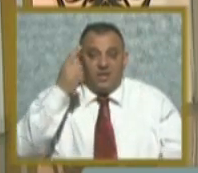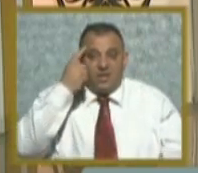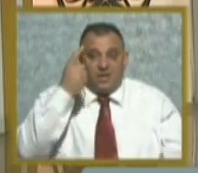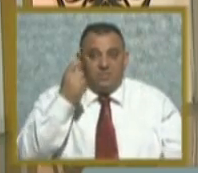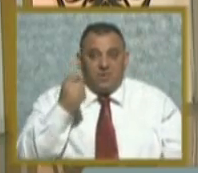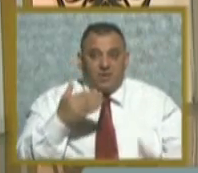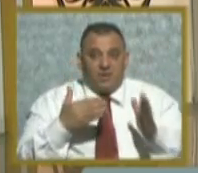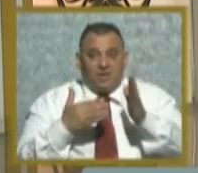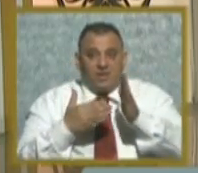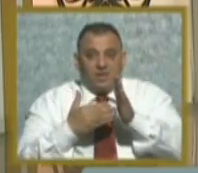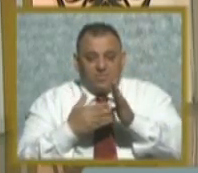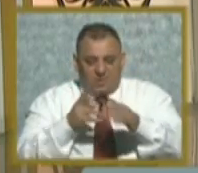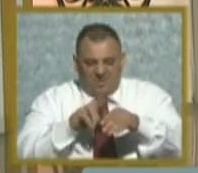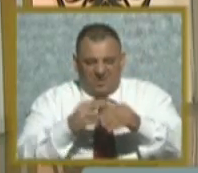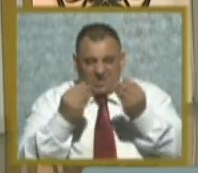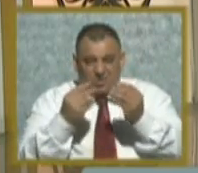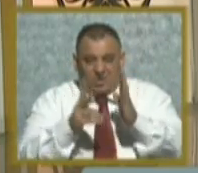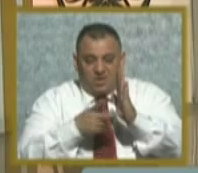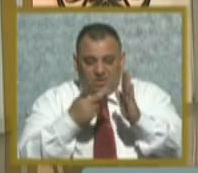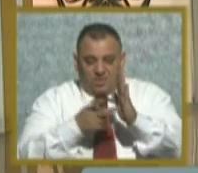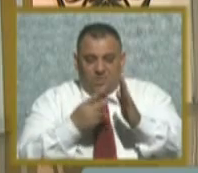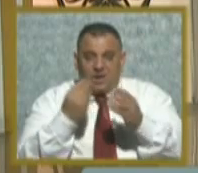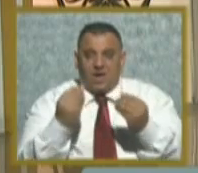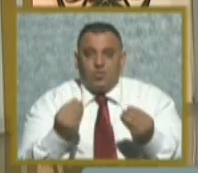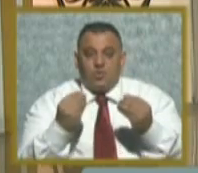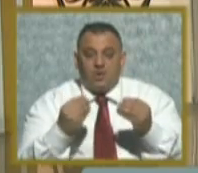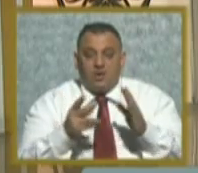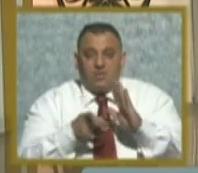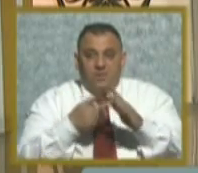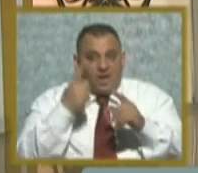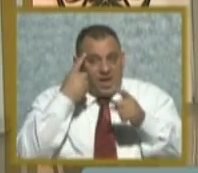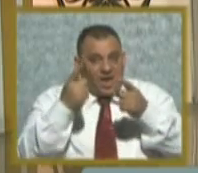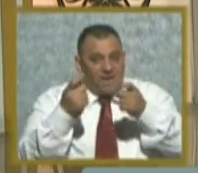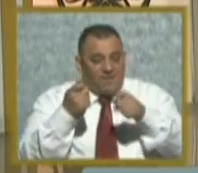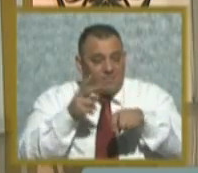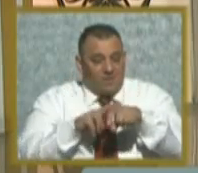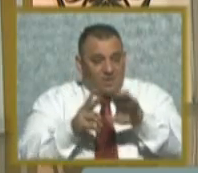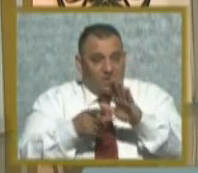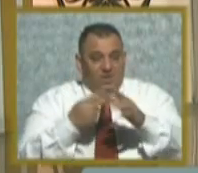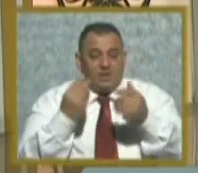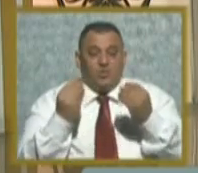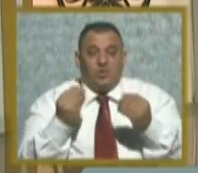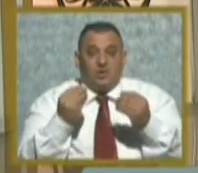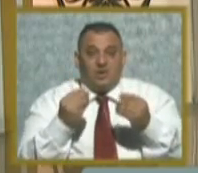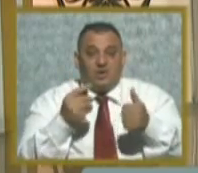ما أرسلتها. كيف يا أخت منال؟ أعيد السؤال لو سمحتي، ما فهمتك زين، أعيد السؤال.